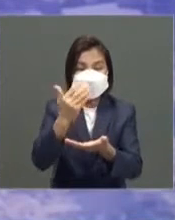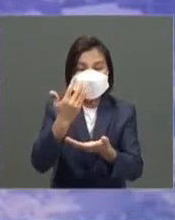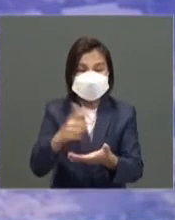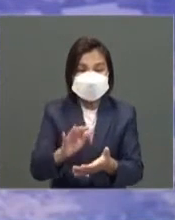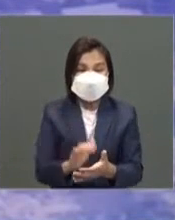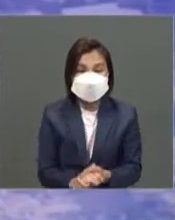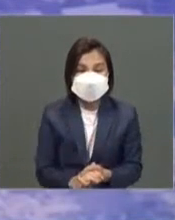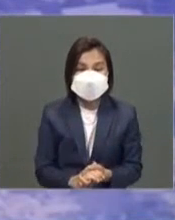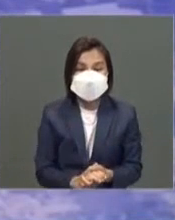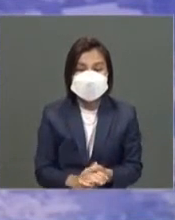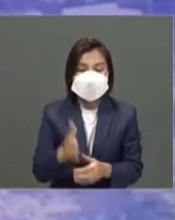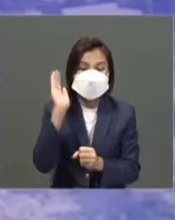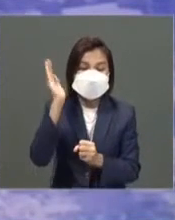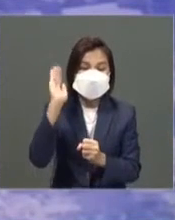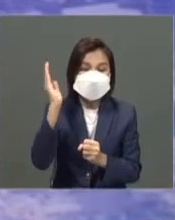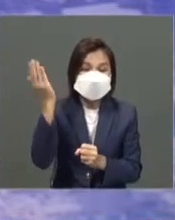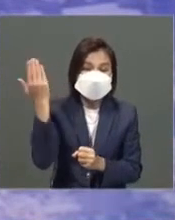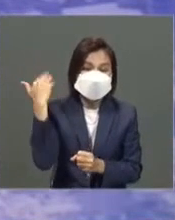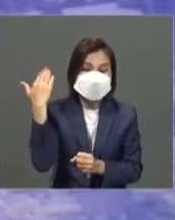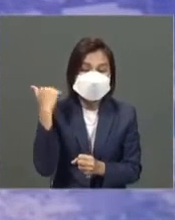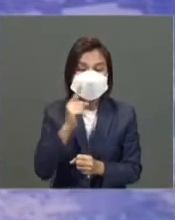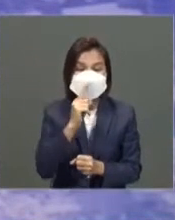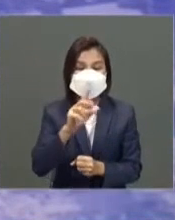าวในครั้งก่อนนะครับส่งออกไป